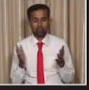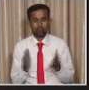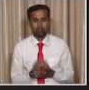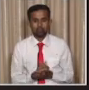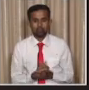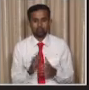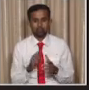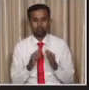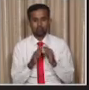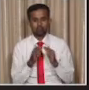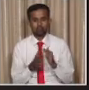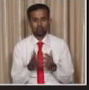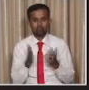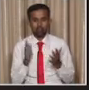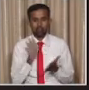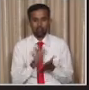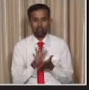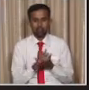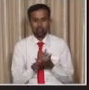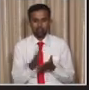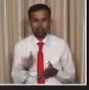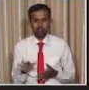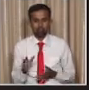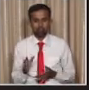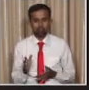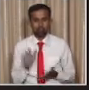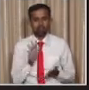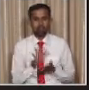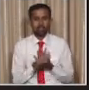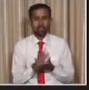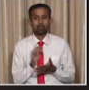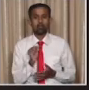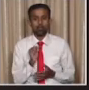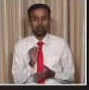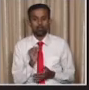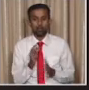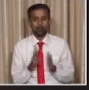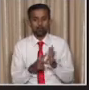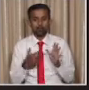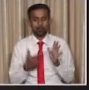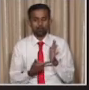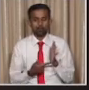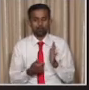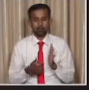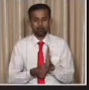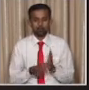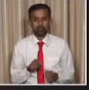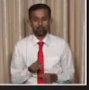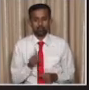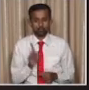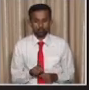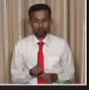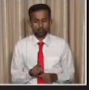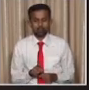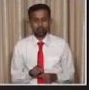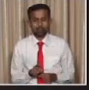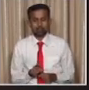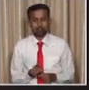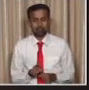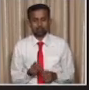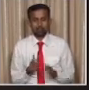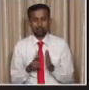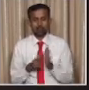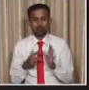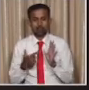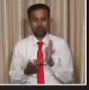කාලයක් තියෙනවා. අරලියාගම මන්දිරේ විශාල සාදයක් තිබුණා. මොකද්ද සාදේ? අර වැඩබදු පනත සම්මත වීම නිමිත්තෙන්